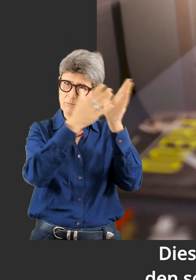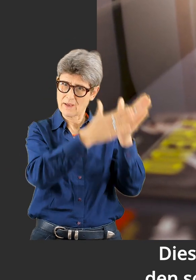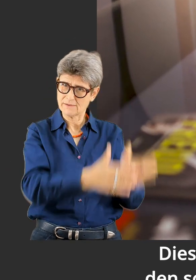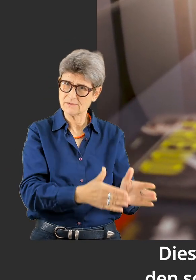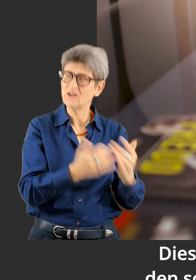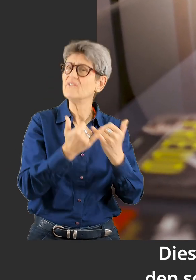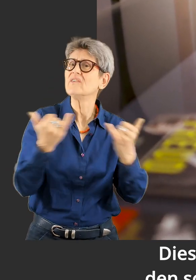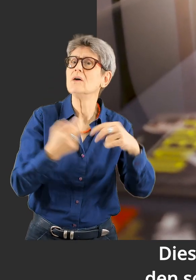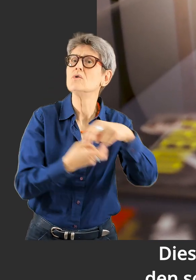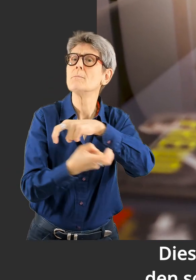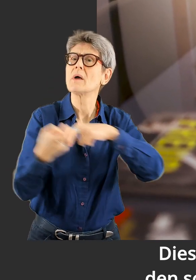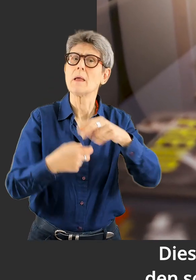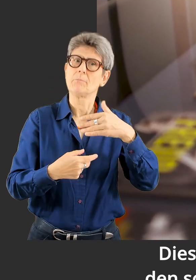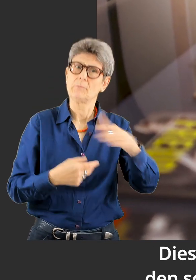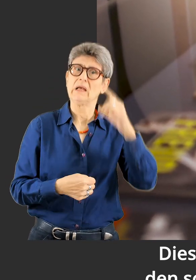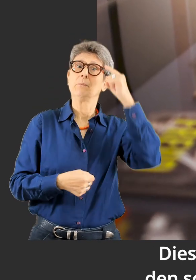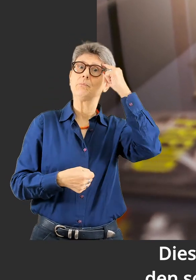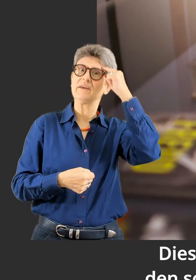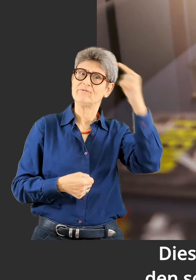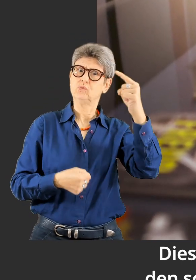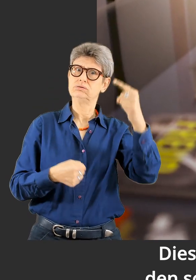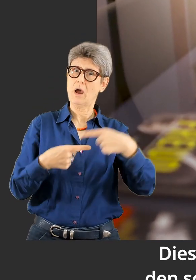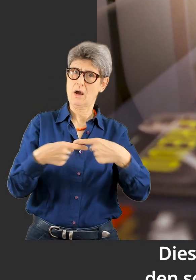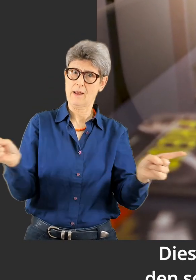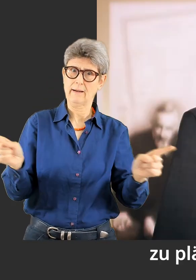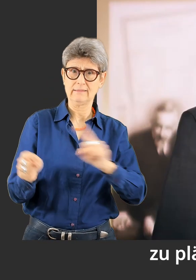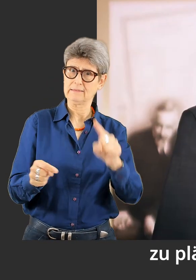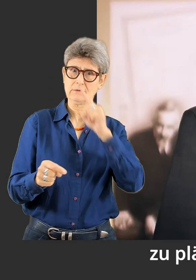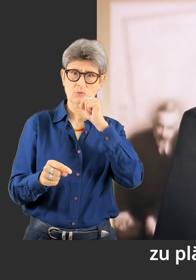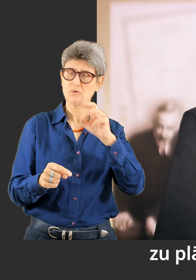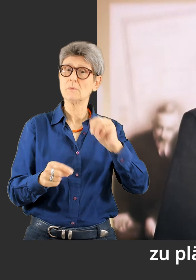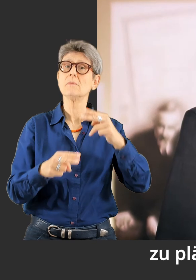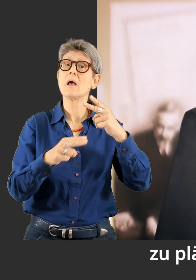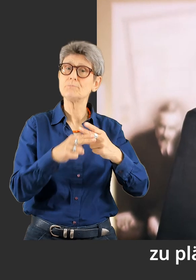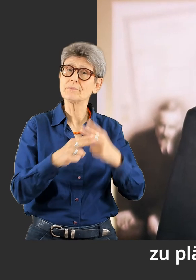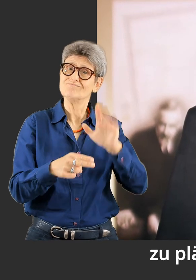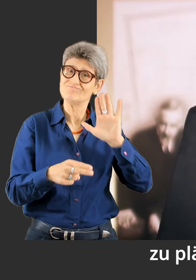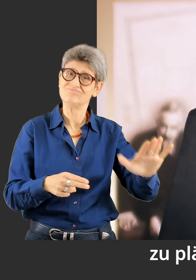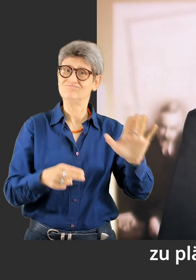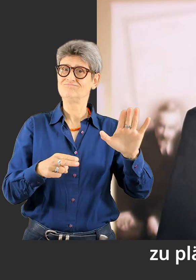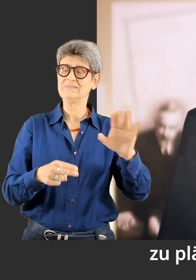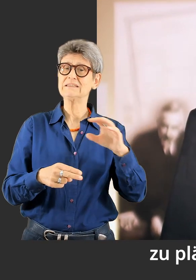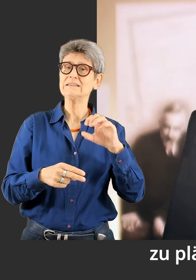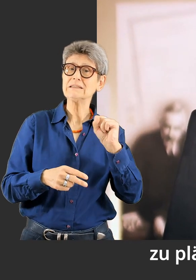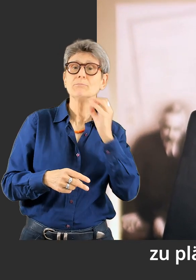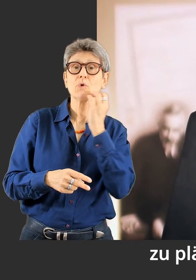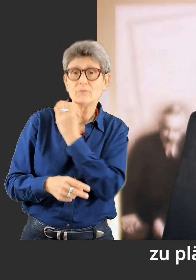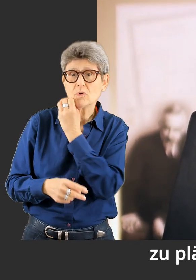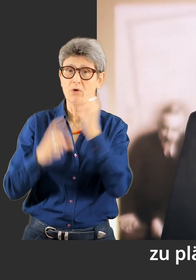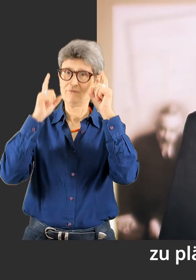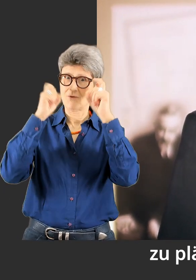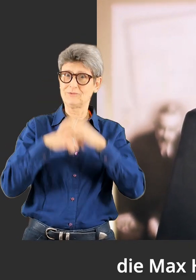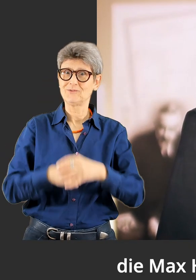ist der Versuch, für den sorgsamen Umgang mit Fotografien zu plädieren, nicht nur mit Blick auf die Fotografien